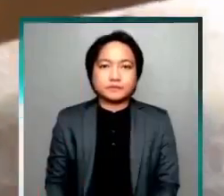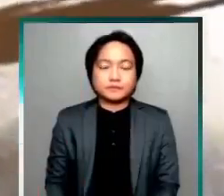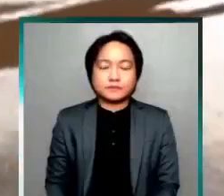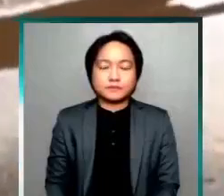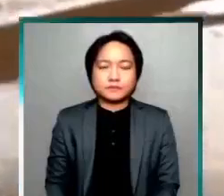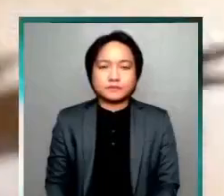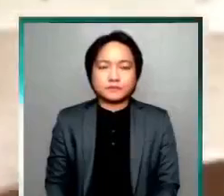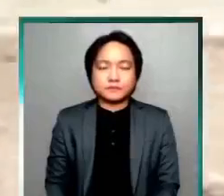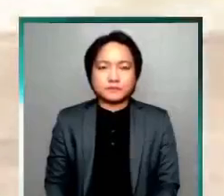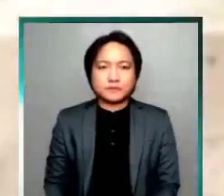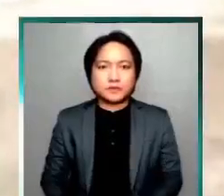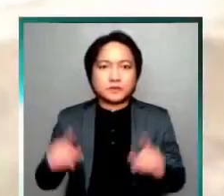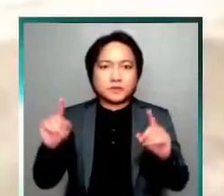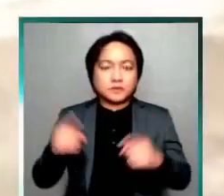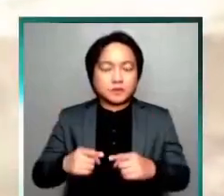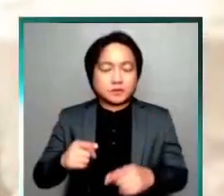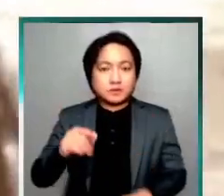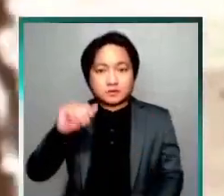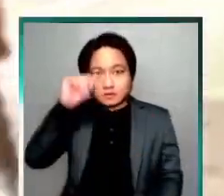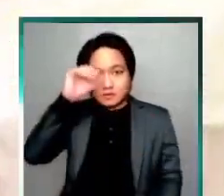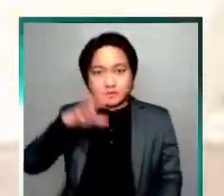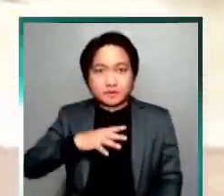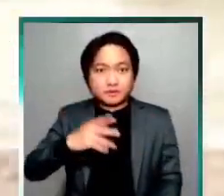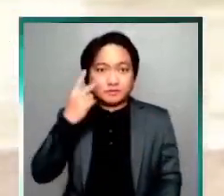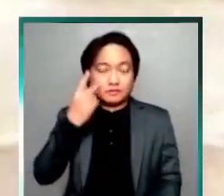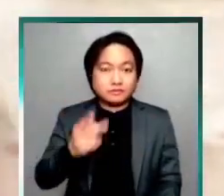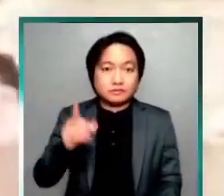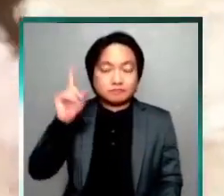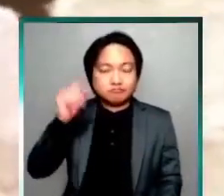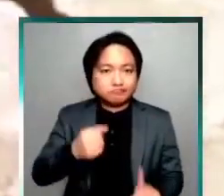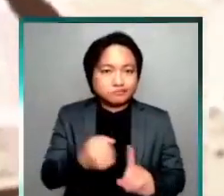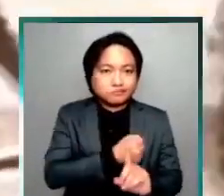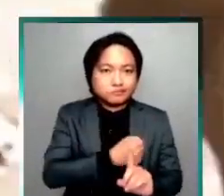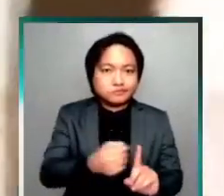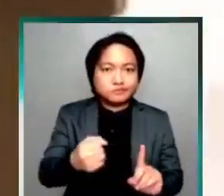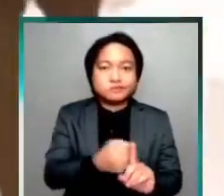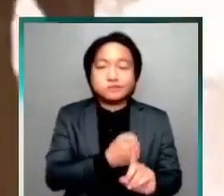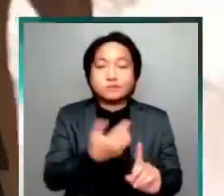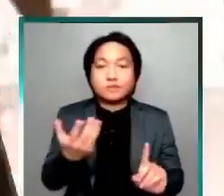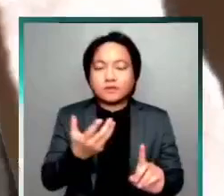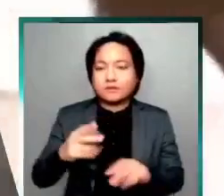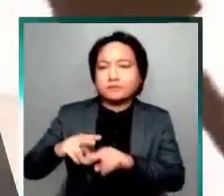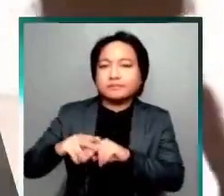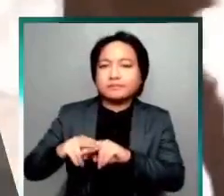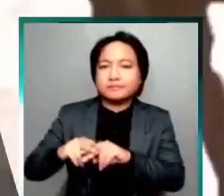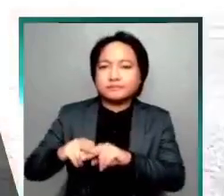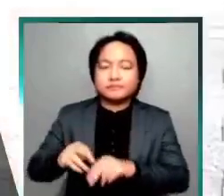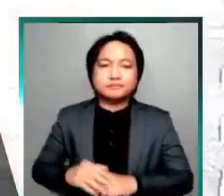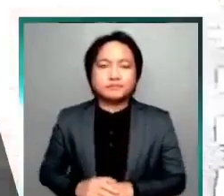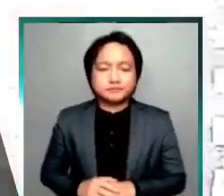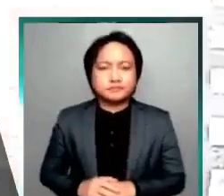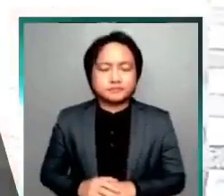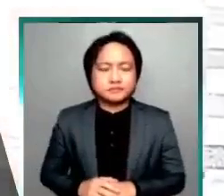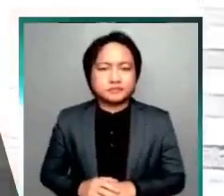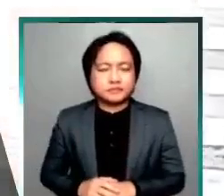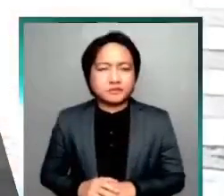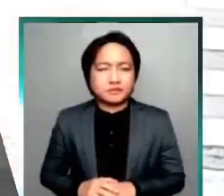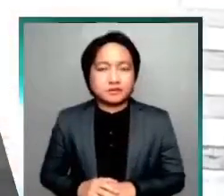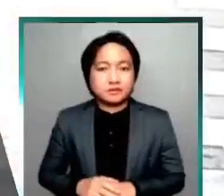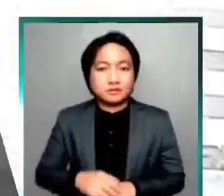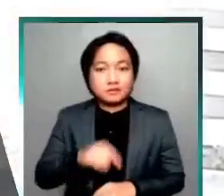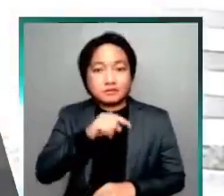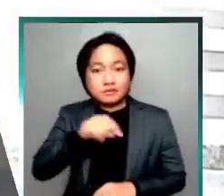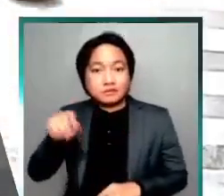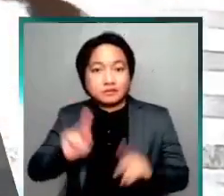Pinagsusuntok ng lalaking yan ang isa pang lalaki sa Mangaldan, Pangasinan. Sinubukan silang awatin ng mga residente